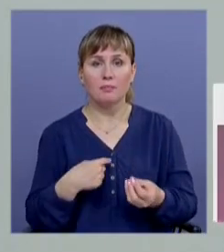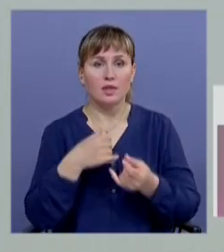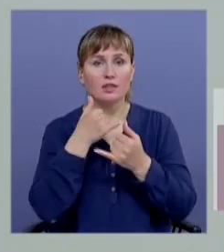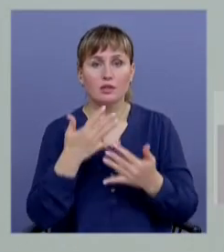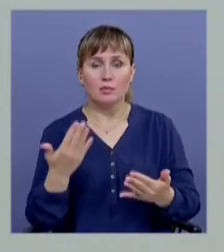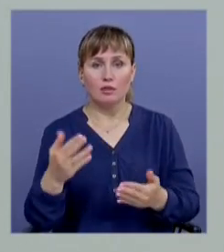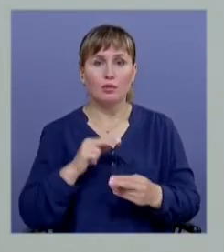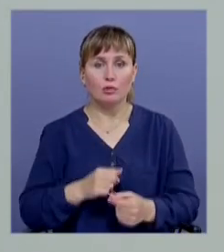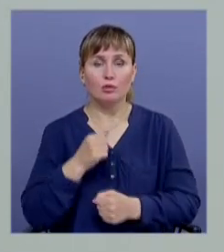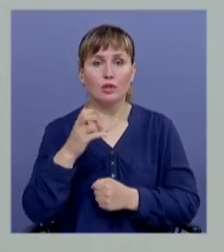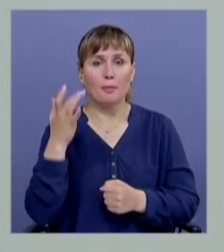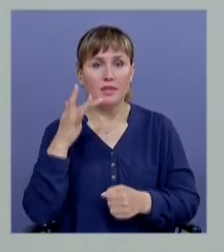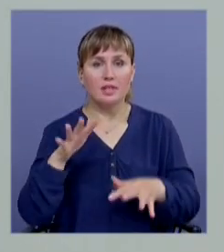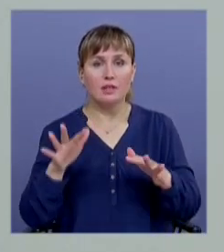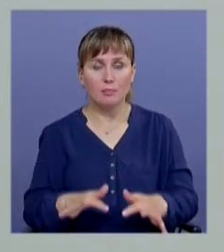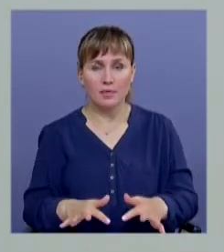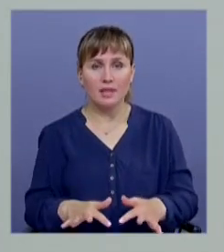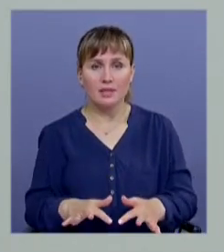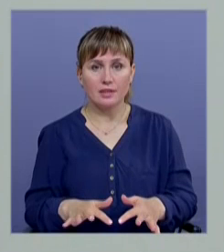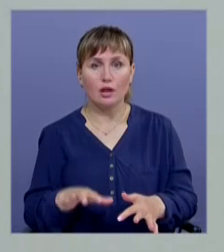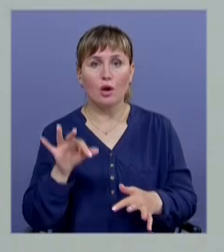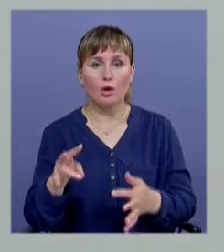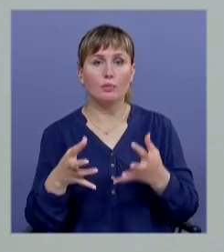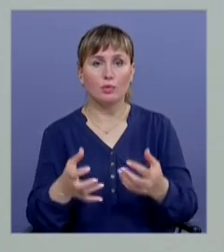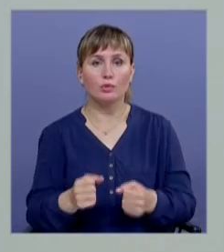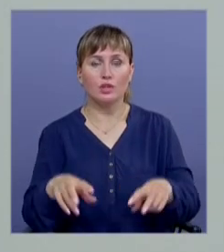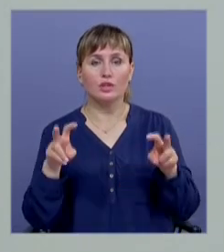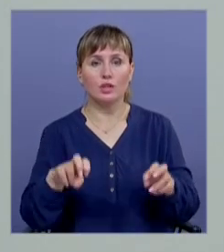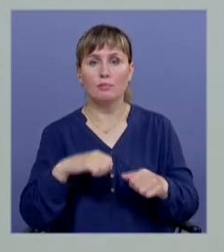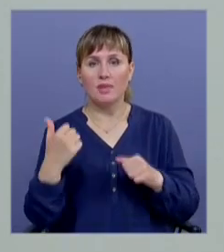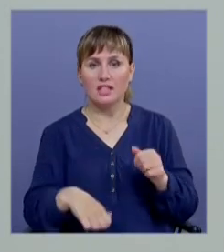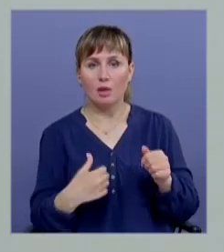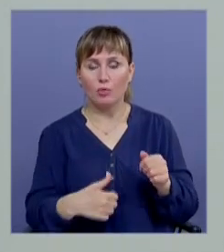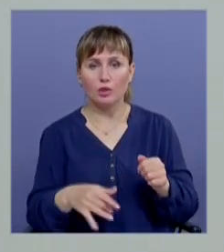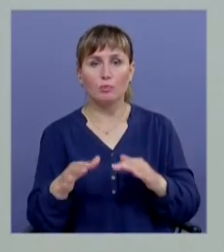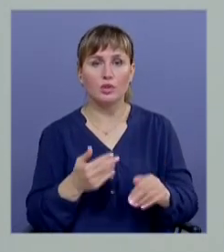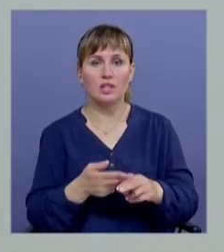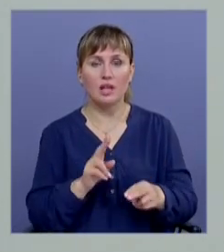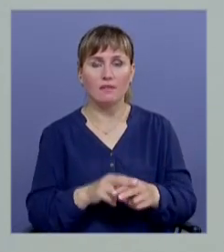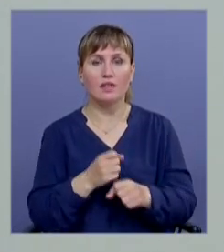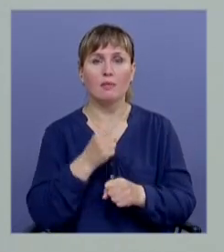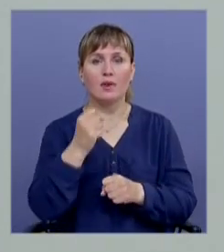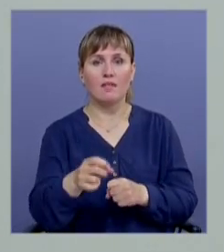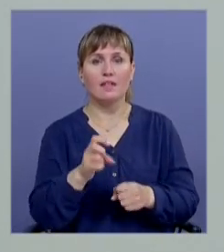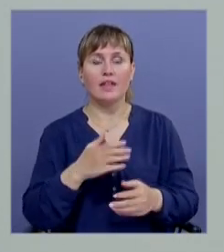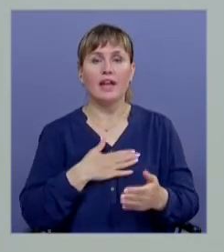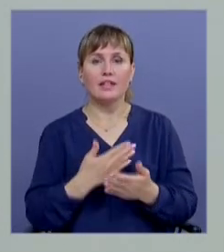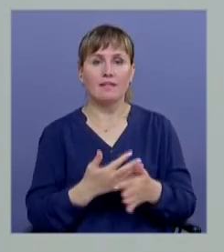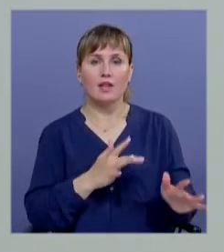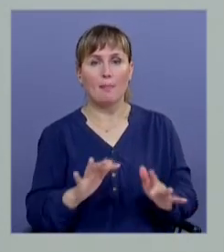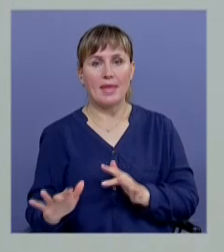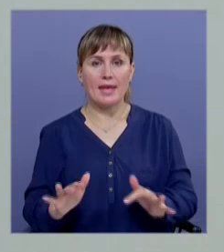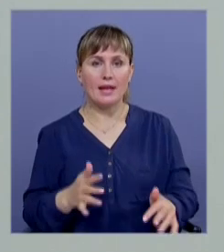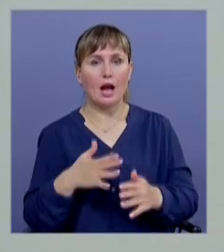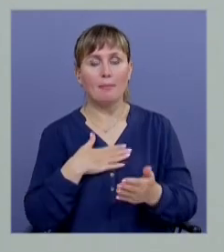его трудоустроить на постоянное рабочее место, он получает статус безработного, после чего мы направляем его на активные меры.